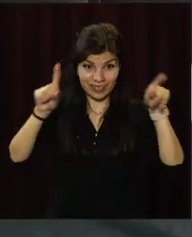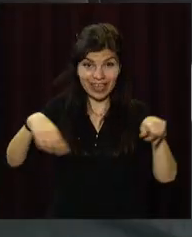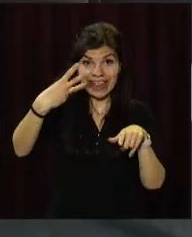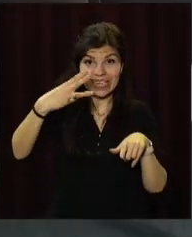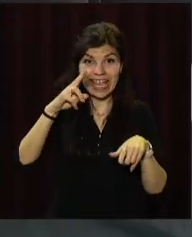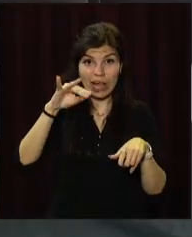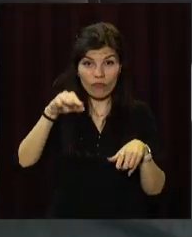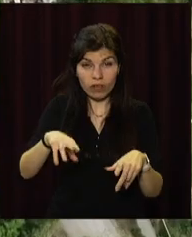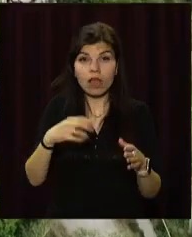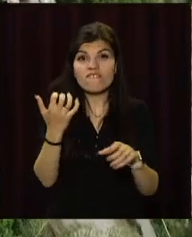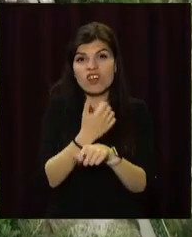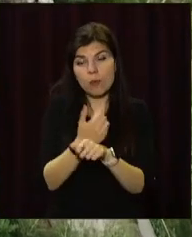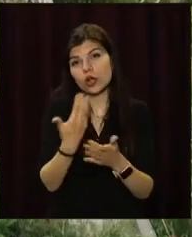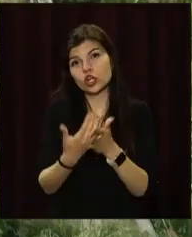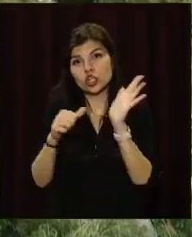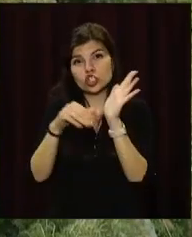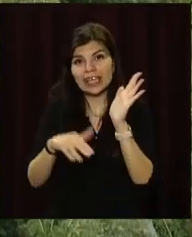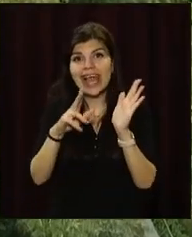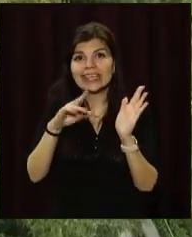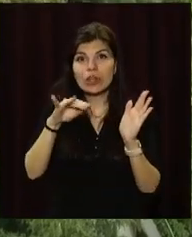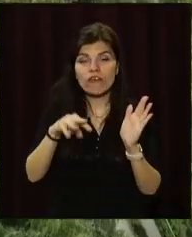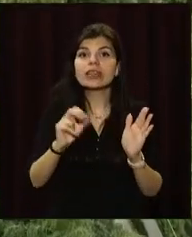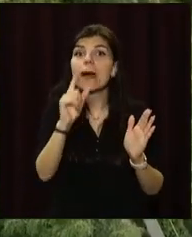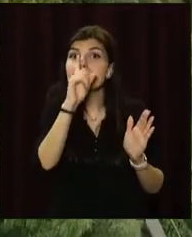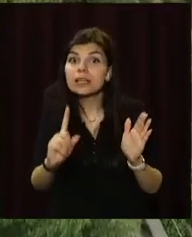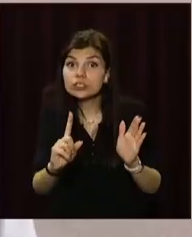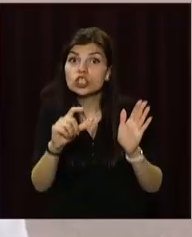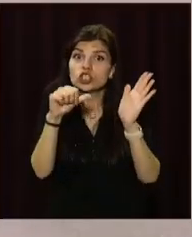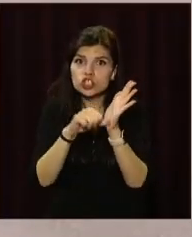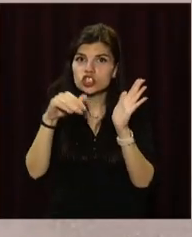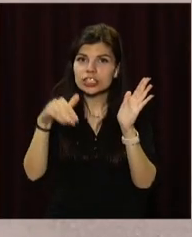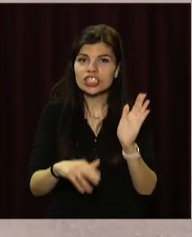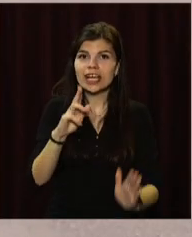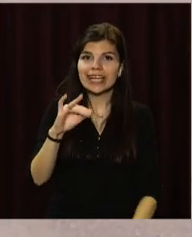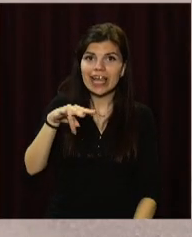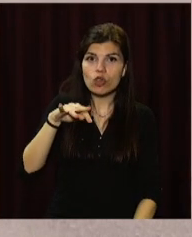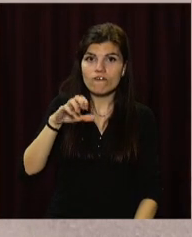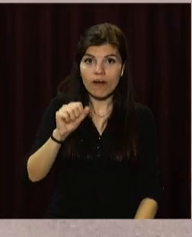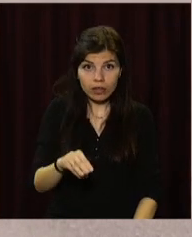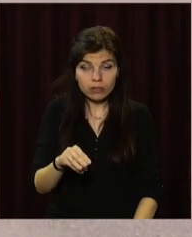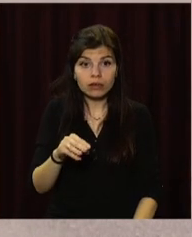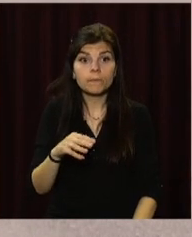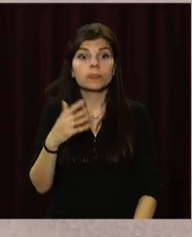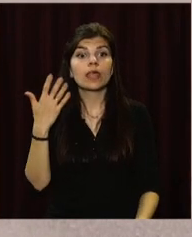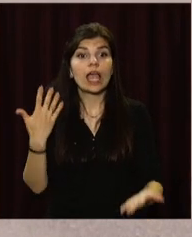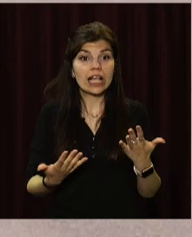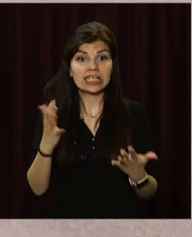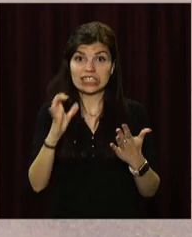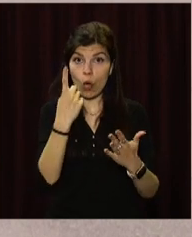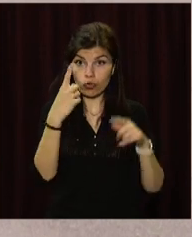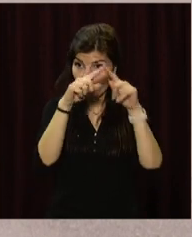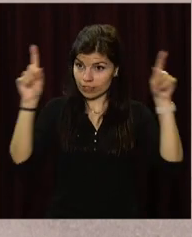фахівці, виробляє в середньому де 6 тисяч кВт енергії на місяць. 6 тисяч кВт, якщо це з однієї станції,